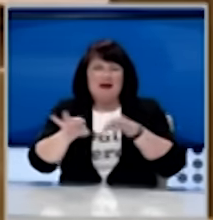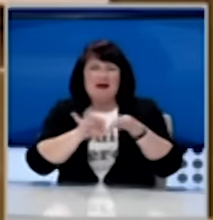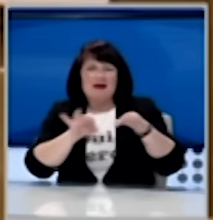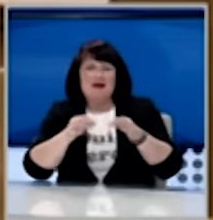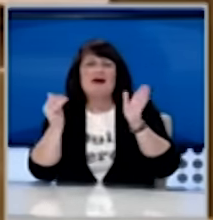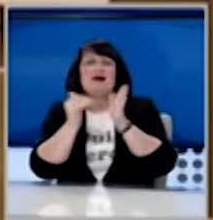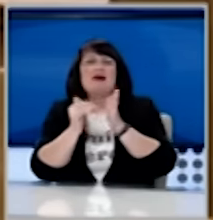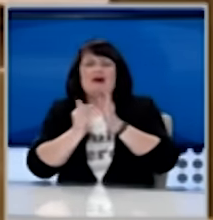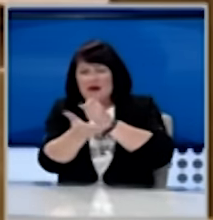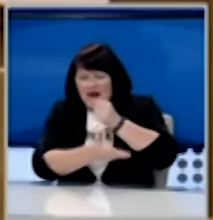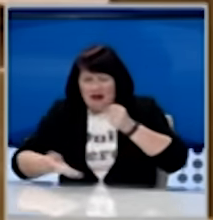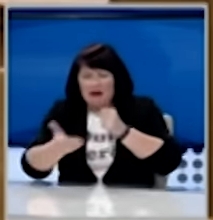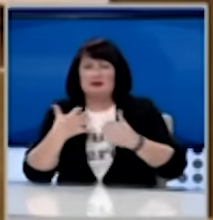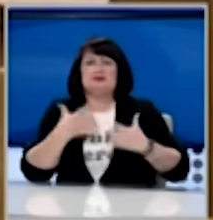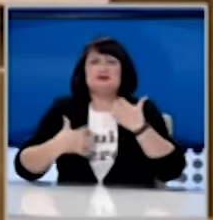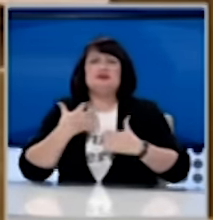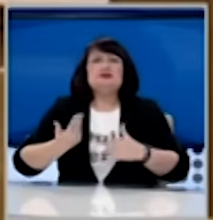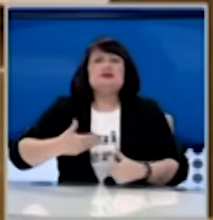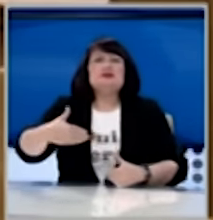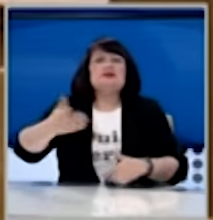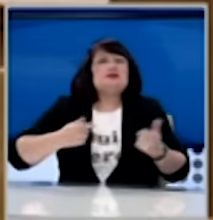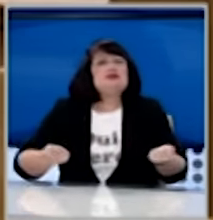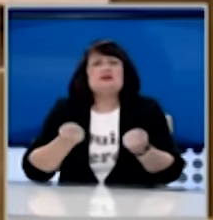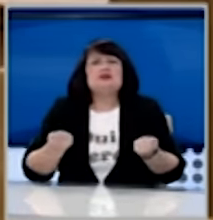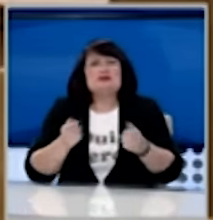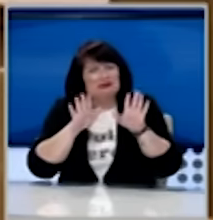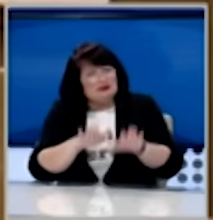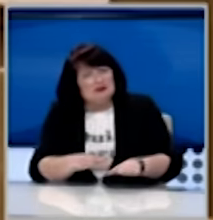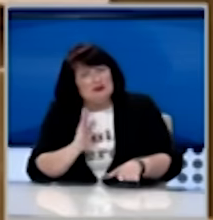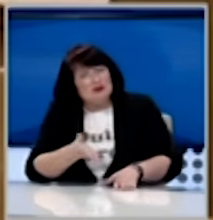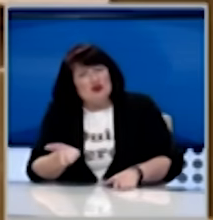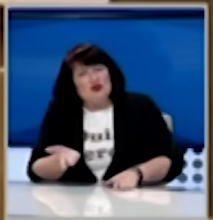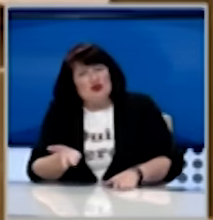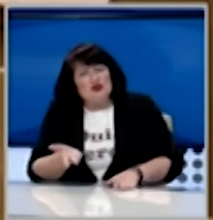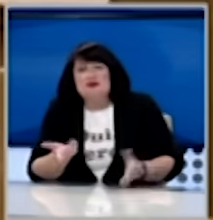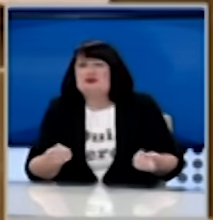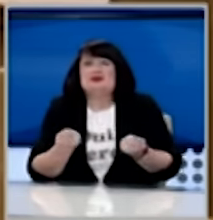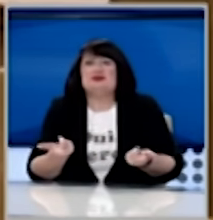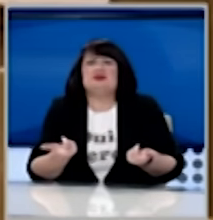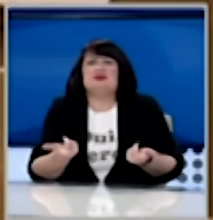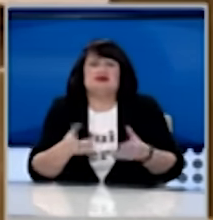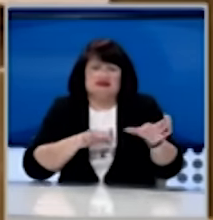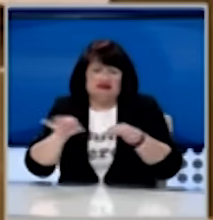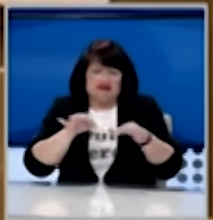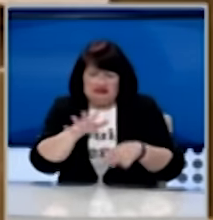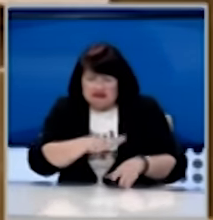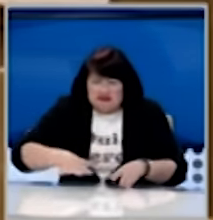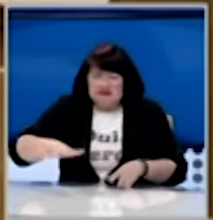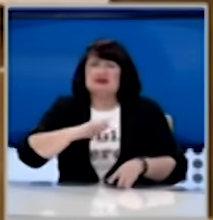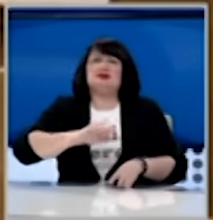οι οποίοι αγωνιούν για το αν θα μπορούν να μείνουν στον τόπο τους τεράστιες εκτάσεις